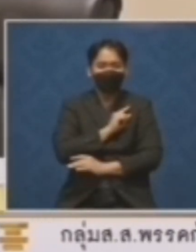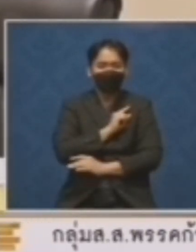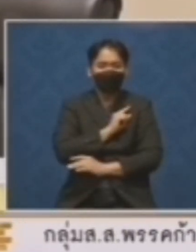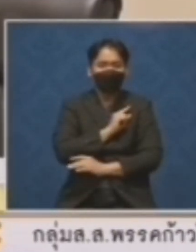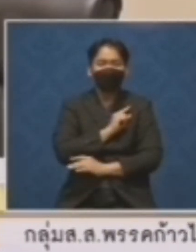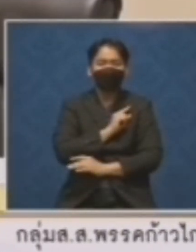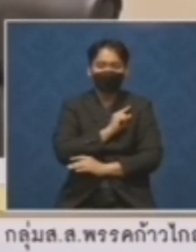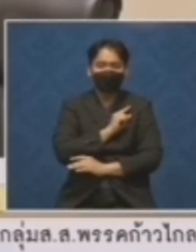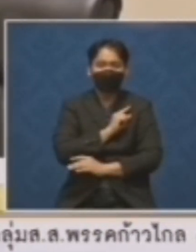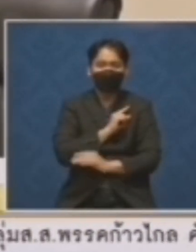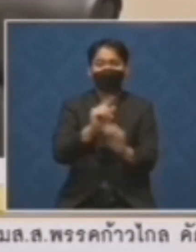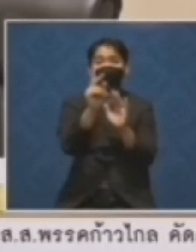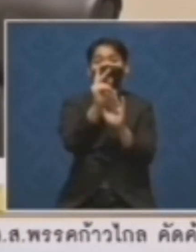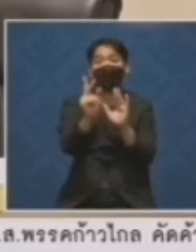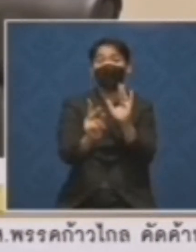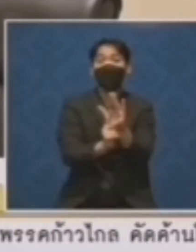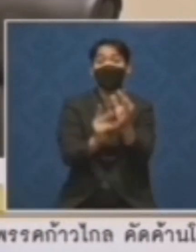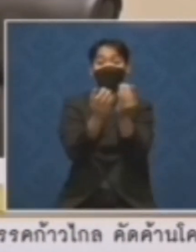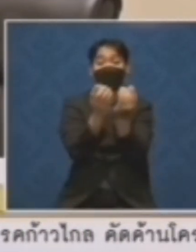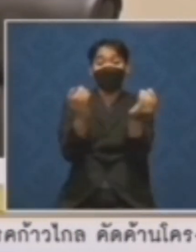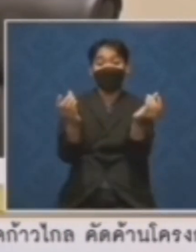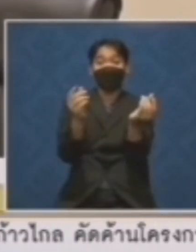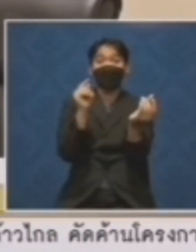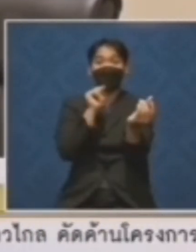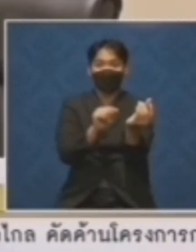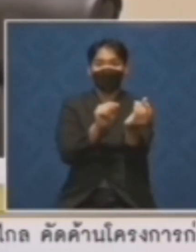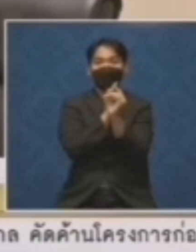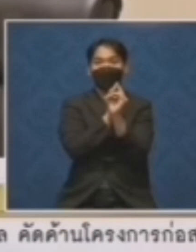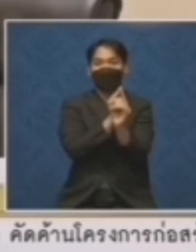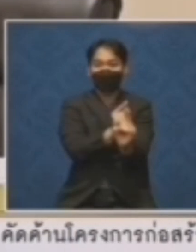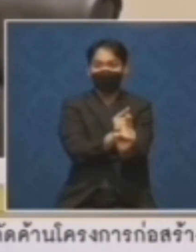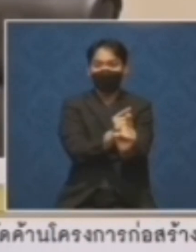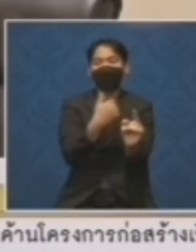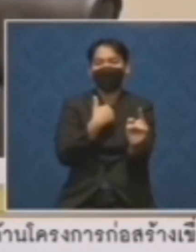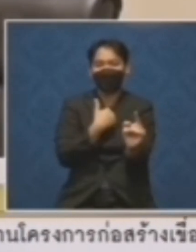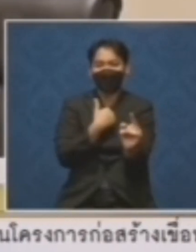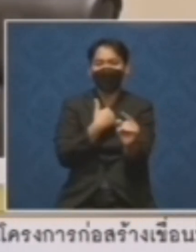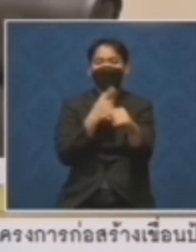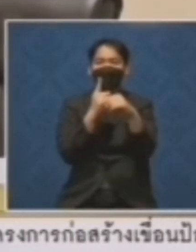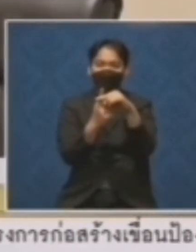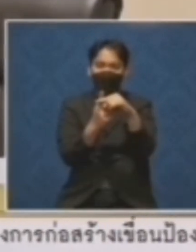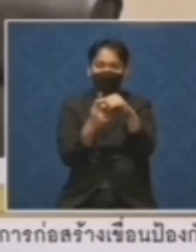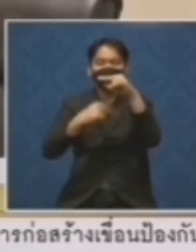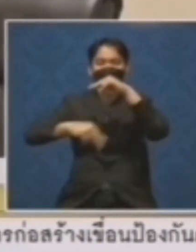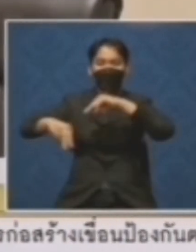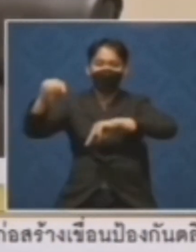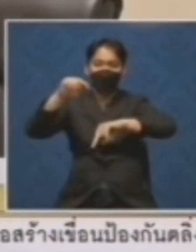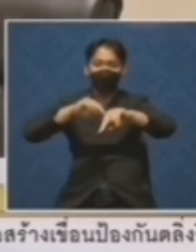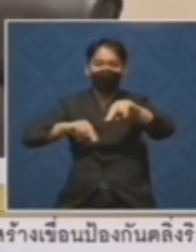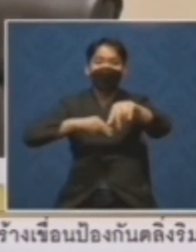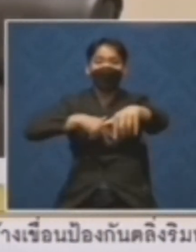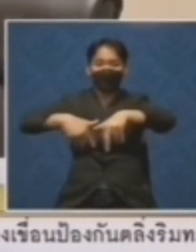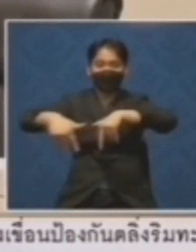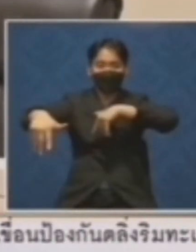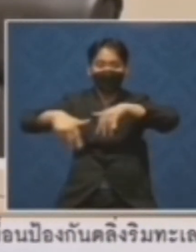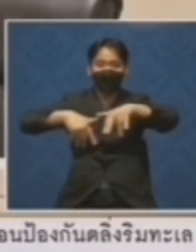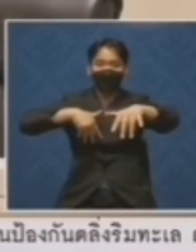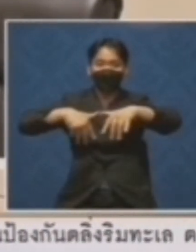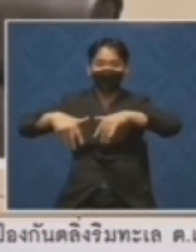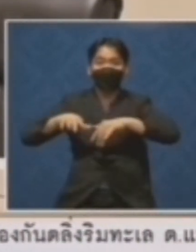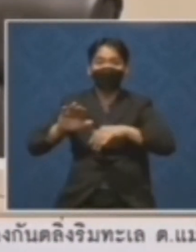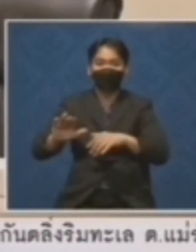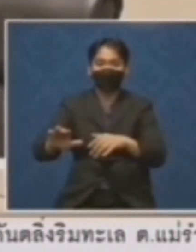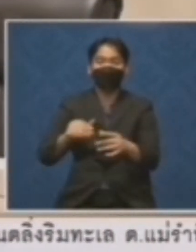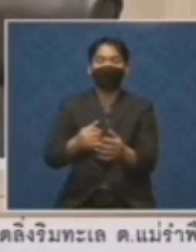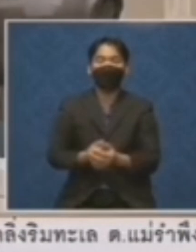ามรัฐธรรมนูญตามกฎหมายบัญญัติควบคู่ไปกับดูแลพี่น้องประชาชนช่วยเหลือทุกวิกฤตที่เกิดขึ้น